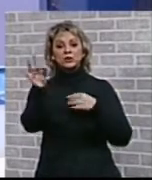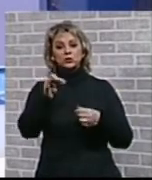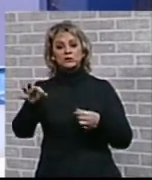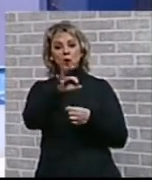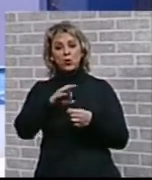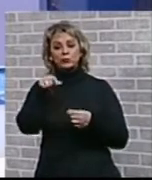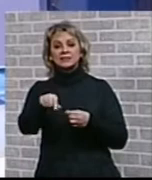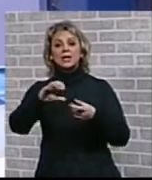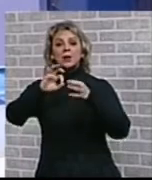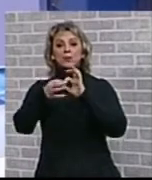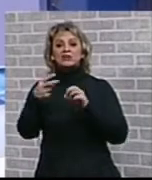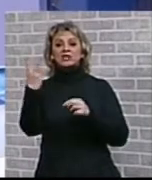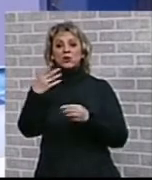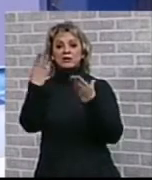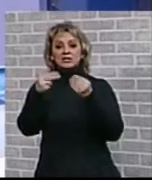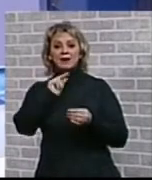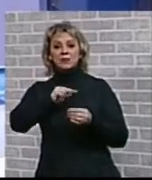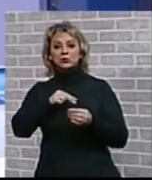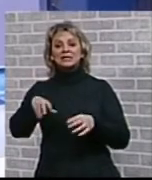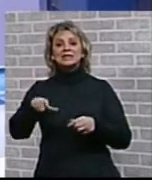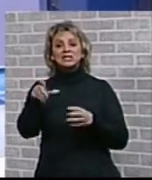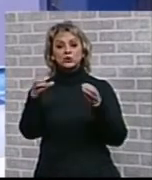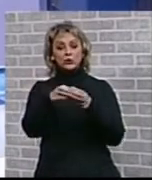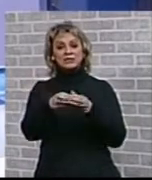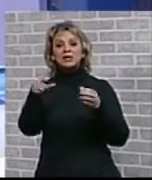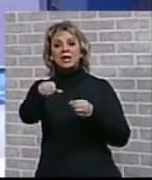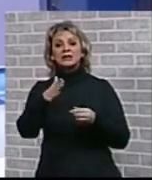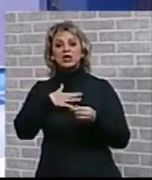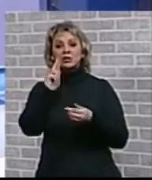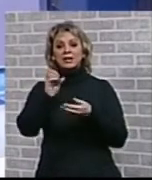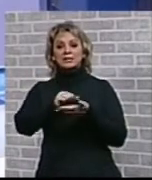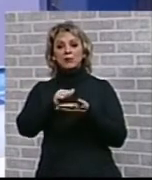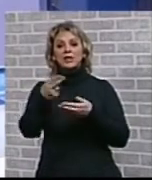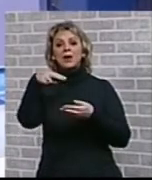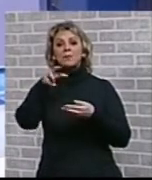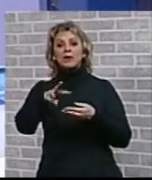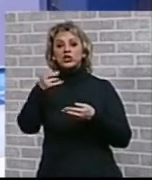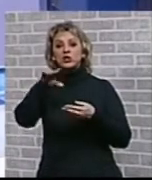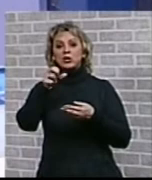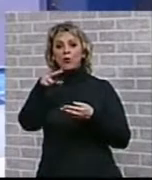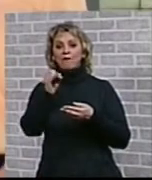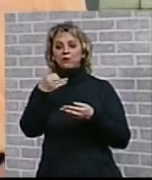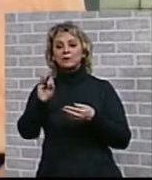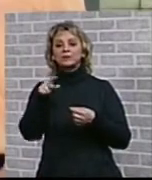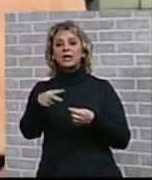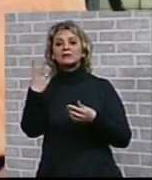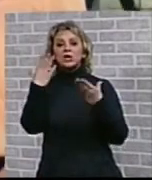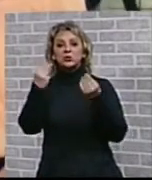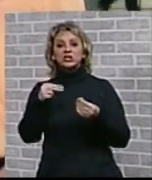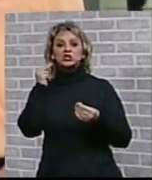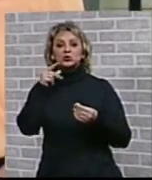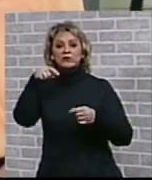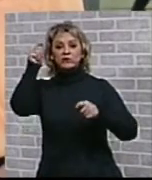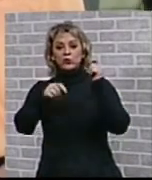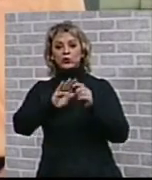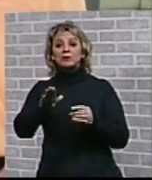области. Подробности второго дня работы донской делегации у нашего корреспондента Марии Индриковой. Второй день сочинского форума